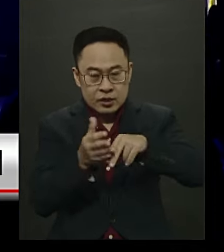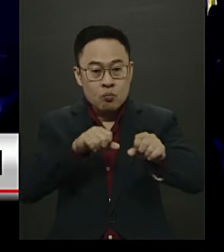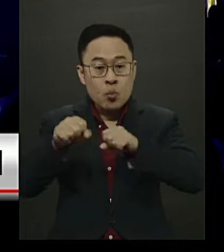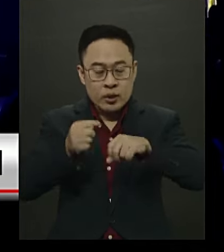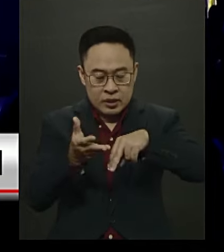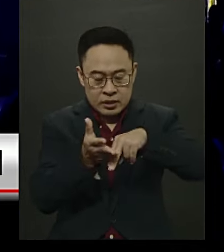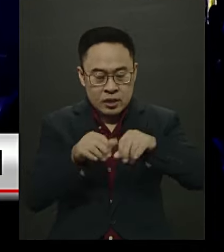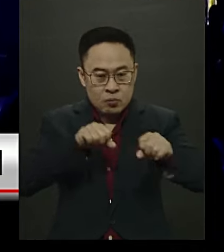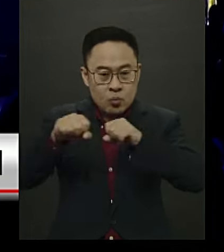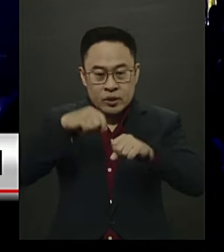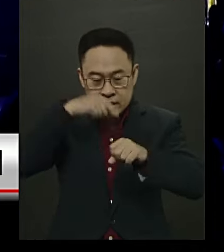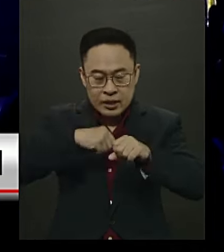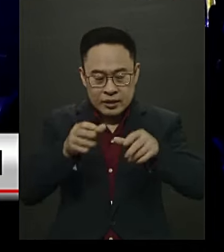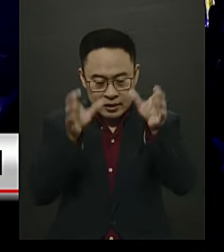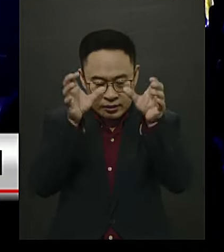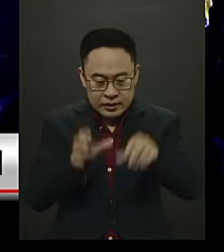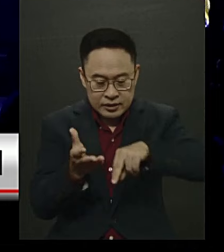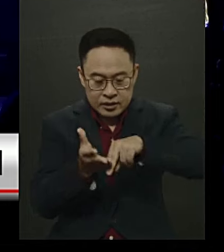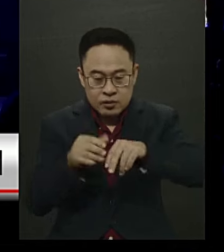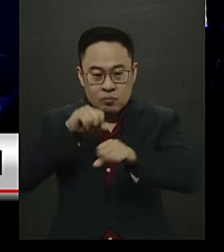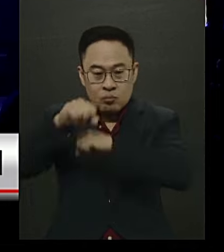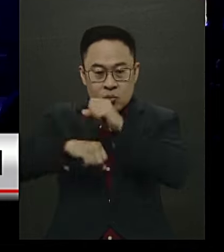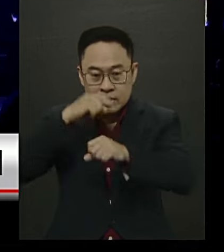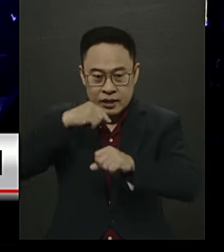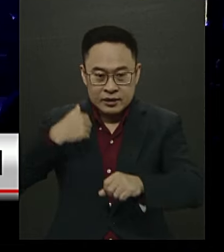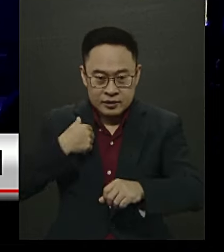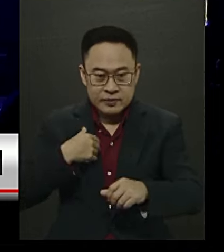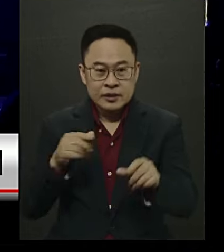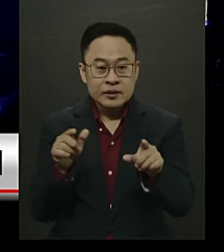เศษคนละ1ตัว นี ่แล้ว